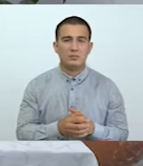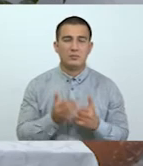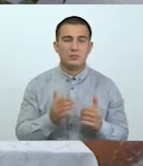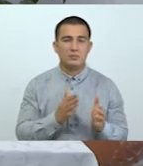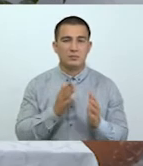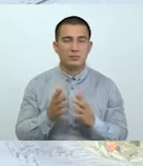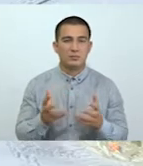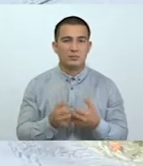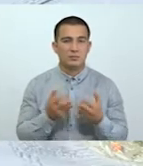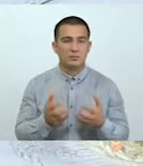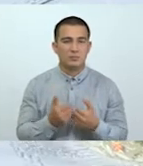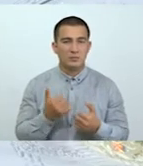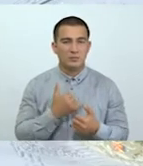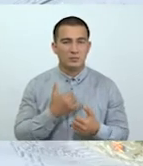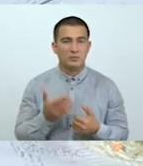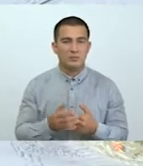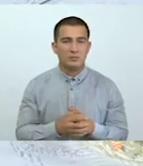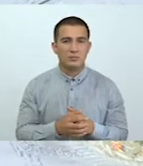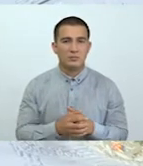Ana endi xamirimizni ustiga